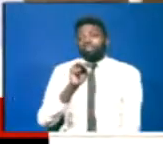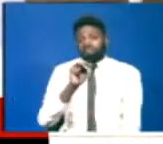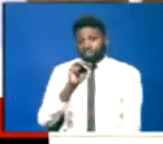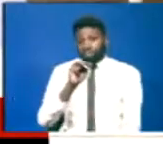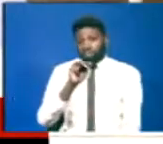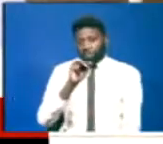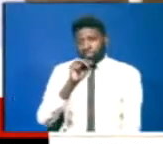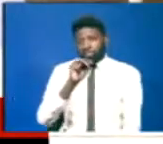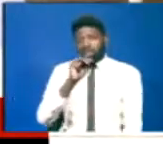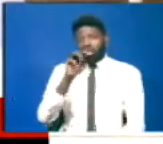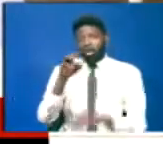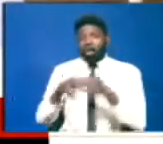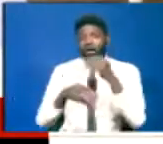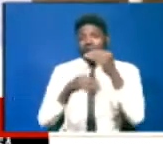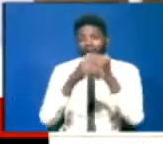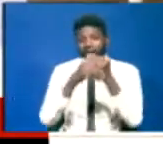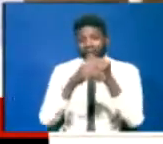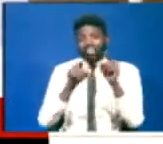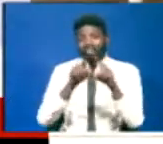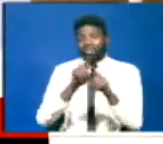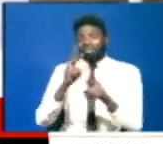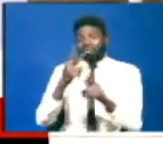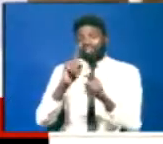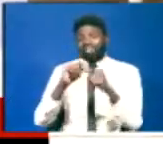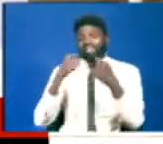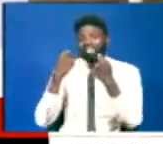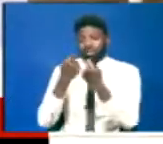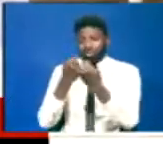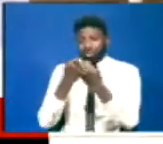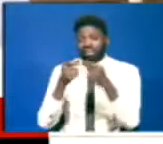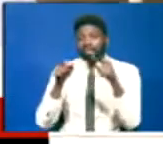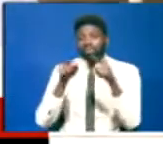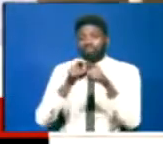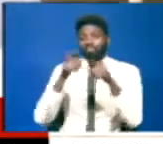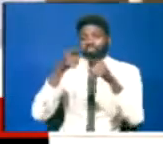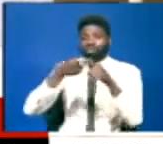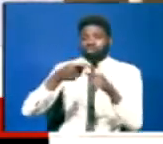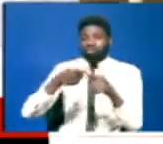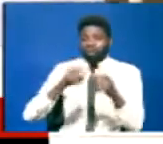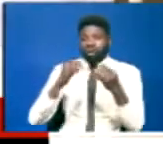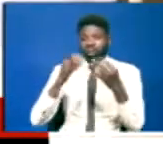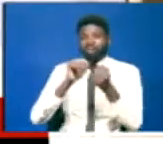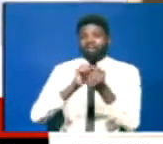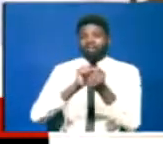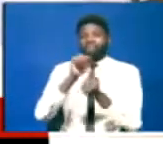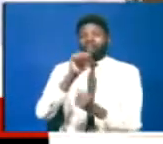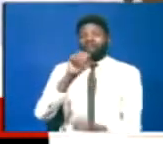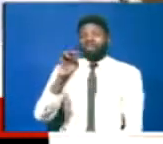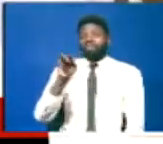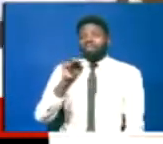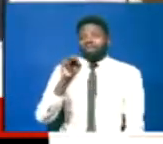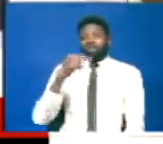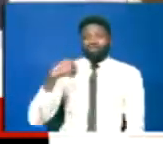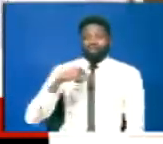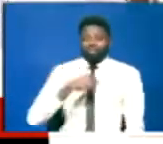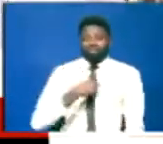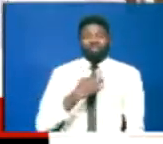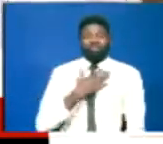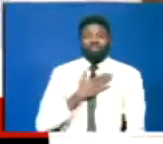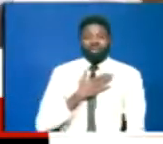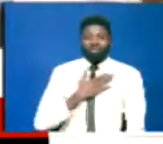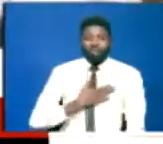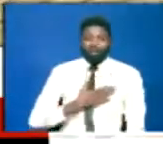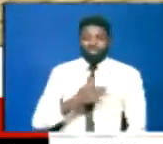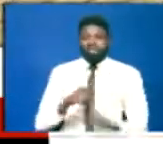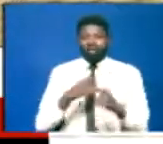add the Pumze team also, that brings it to about 15 million that we needed to at least take